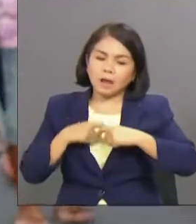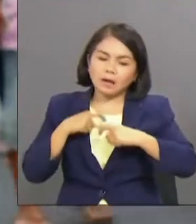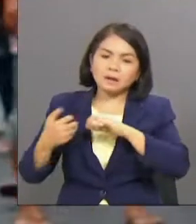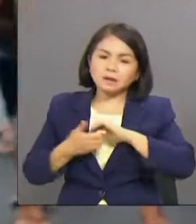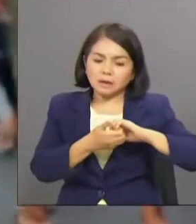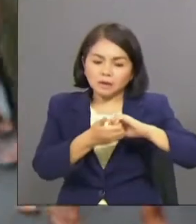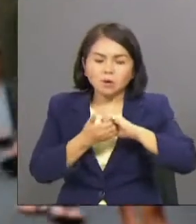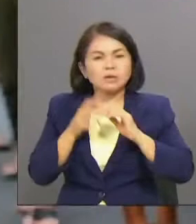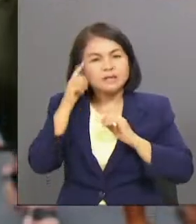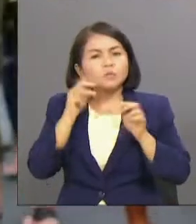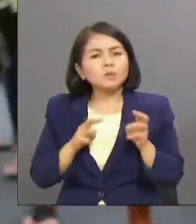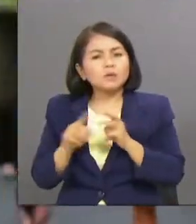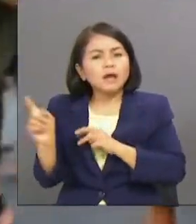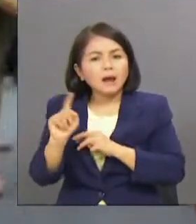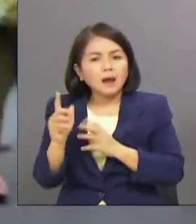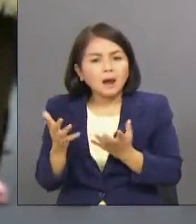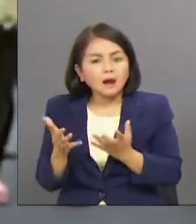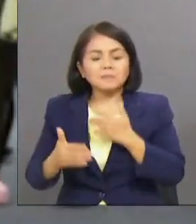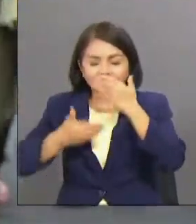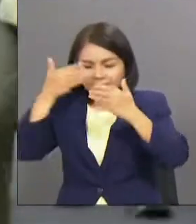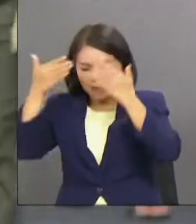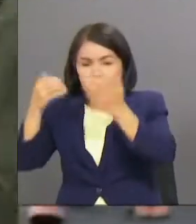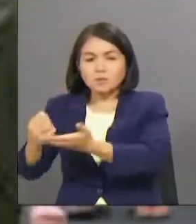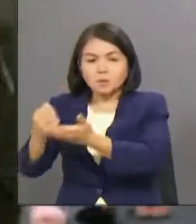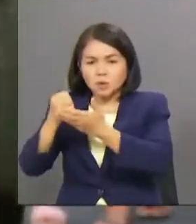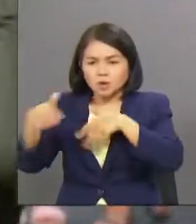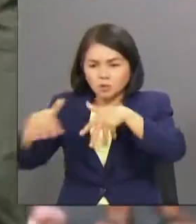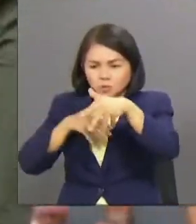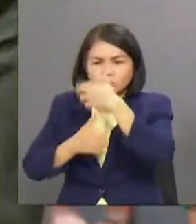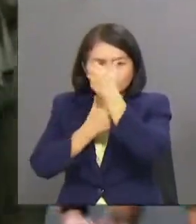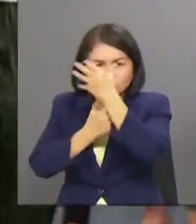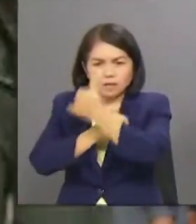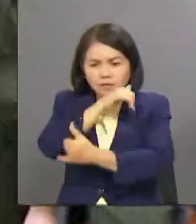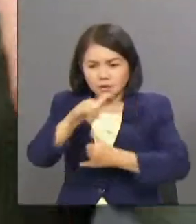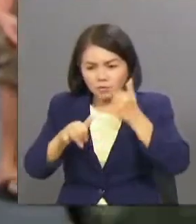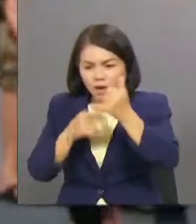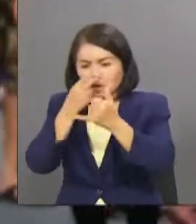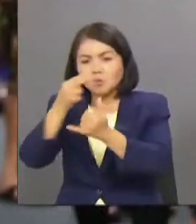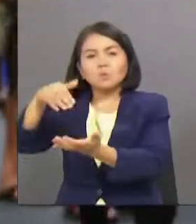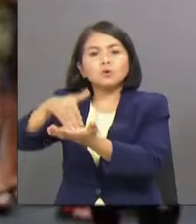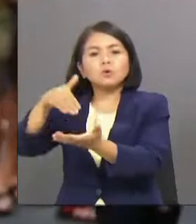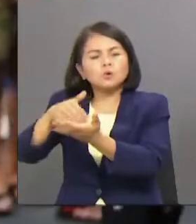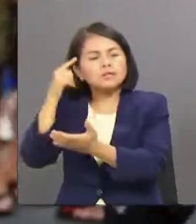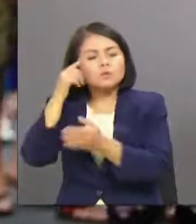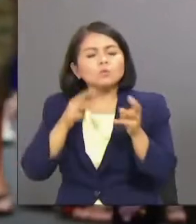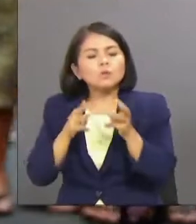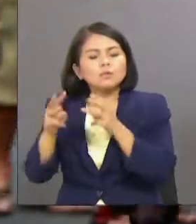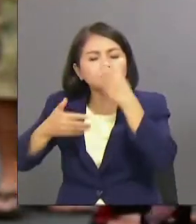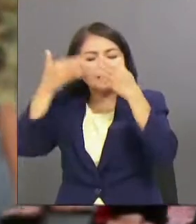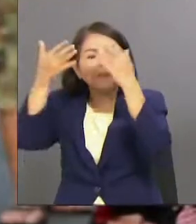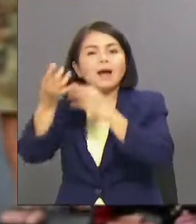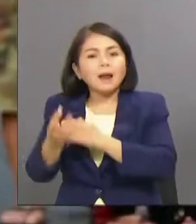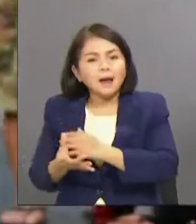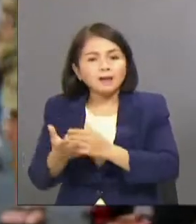การก็คือเขาก็เลยต้องใช้กิจกรรมเป็นตัวดึงคนเข้ามาในตัวเมืองเก่าก็เลยช่วยกันคิดกิจกรรมก็คือจ้าง